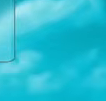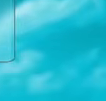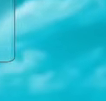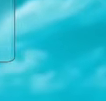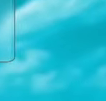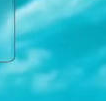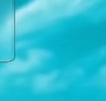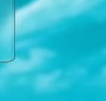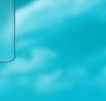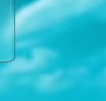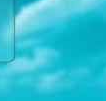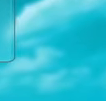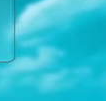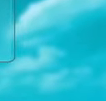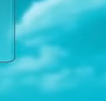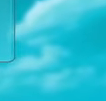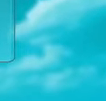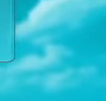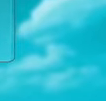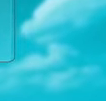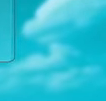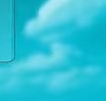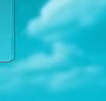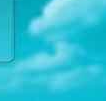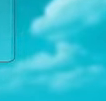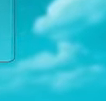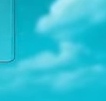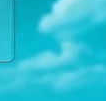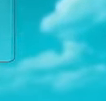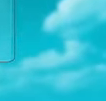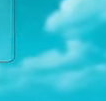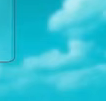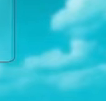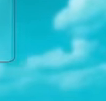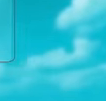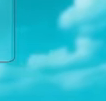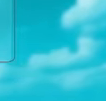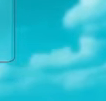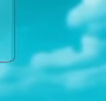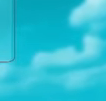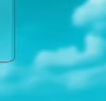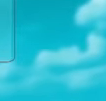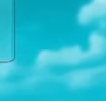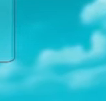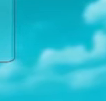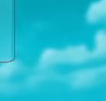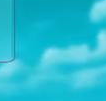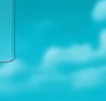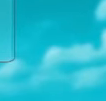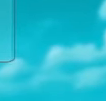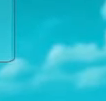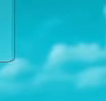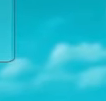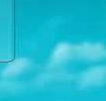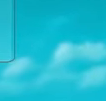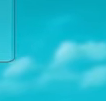Арал ауданында күндіз 4 градус жылы, түнде 5 градус нөлден төмен. Қазалыда ауа температурасы күндіз 4 градус жылы, түнде 5 градус